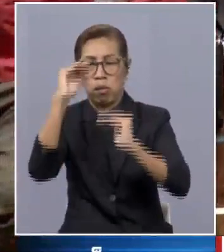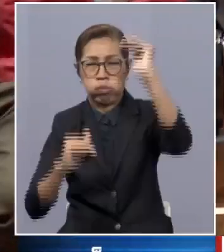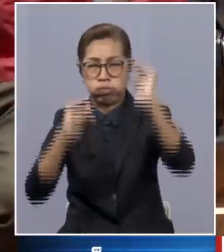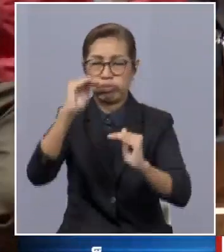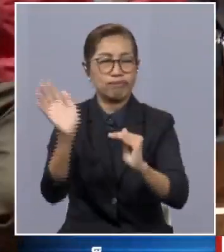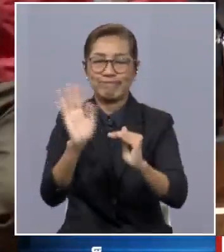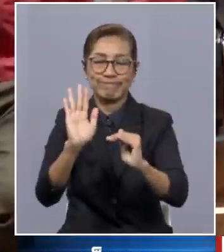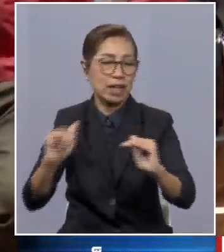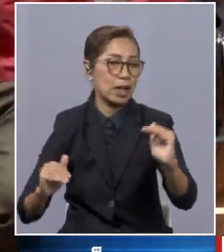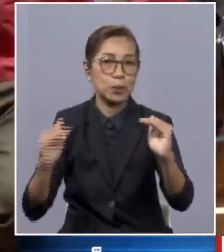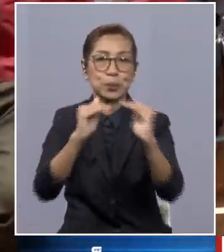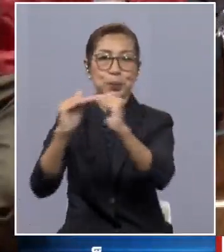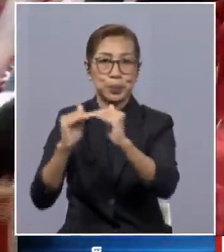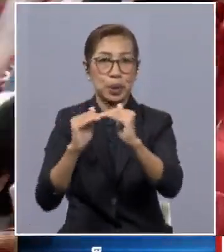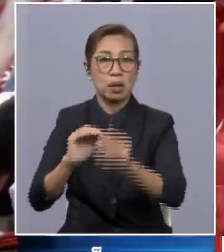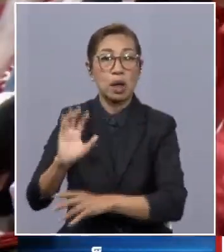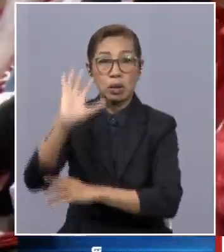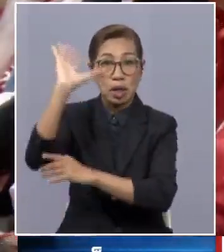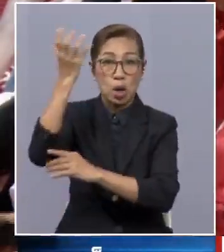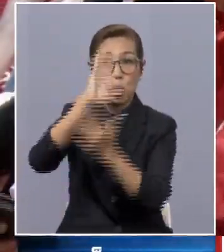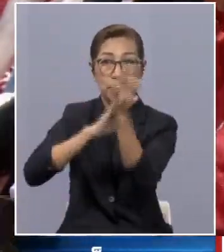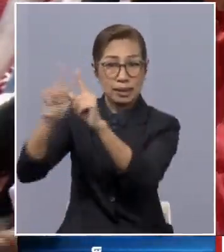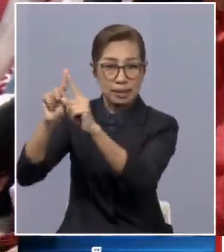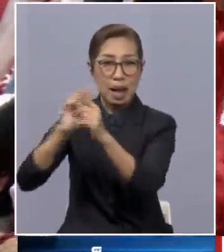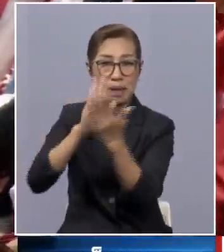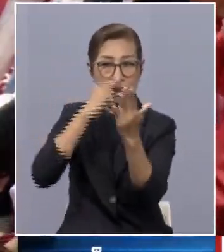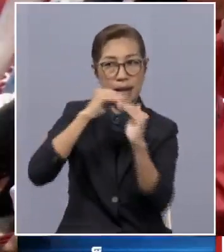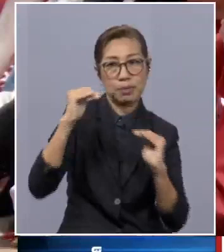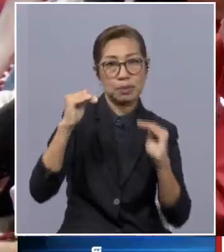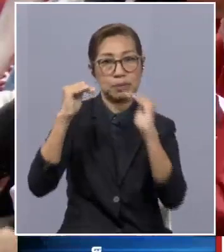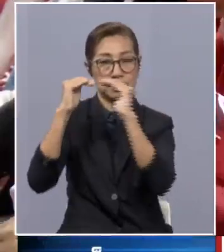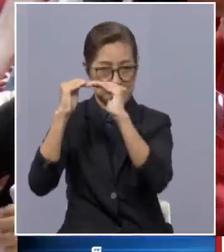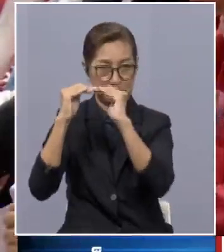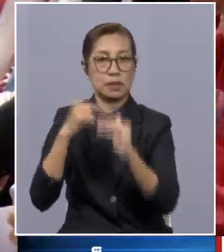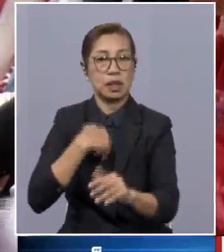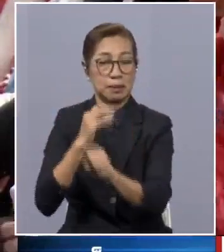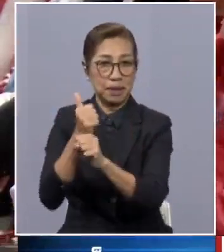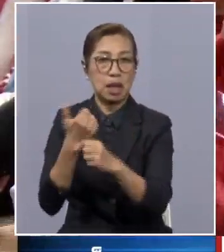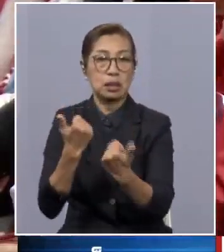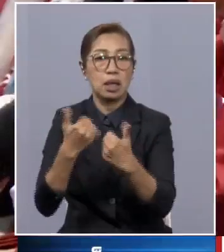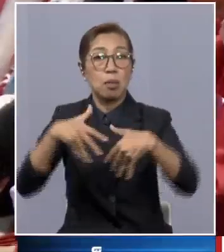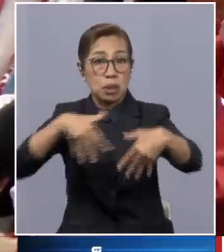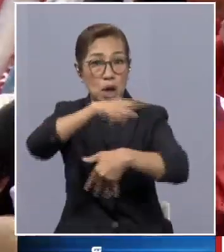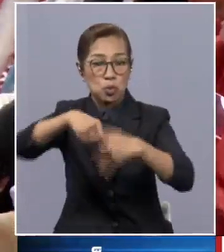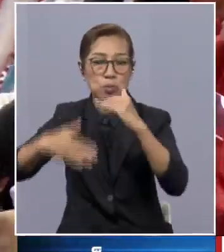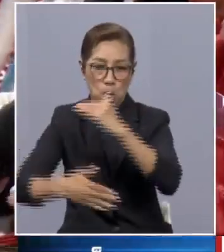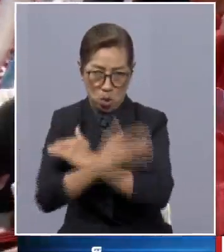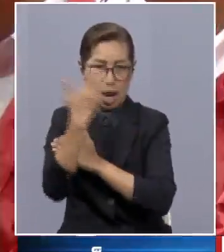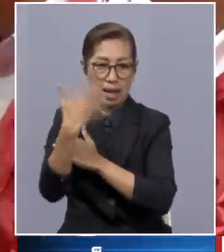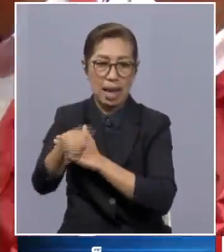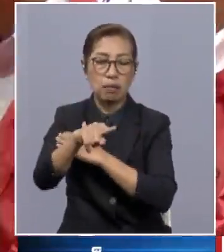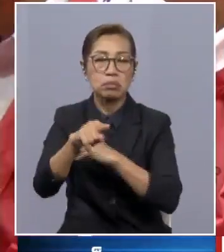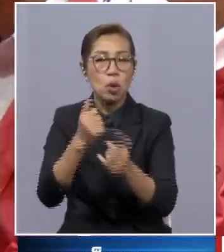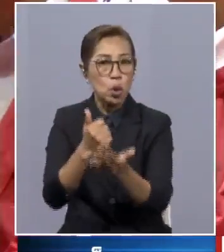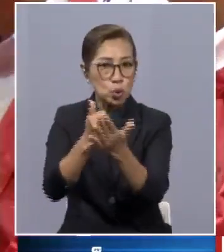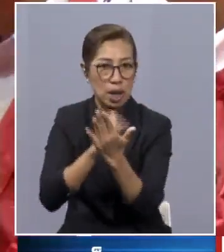ทวงคืนศักดิ์ศรีของประเทศไทยในเวทีโลกอีกครั้งหนึ่งแล้วก็บอกว่าโอกาสของทุกคนทุกท่านจะเป็นการ